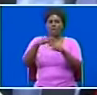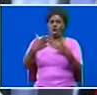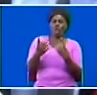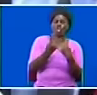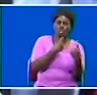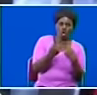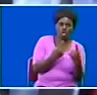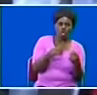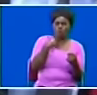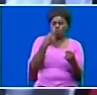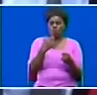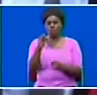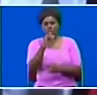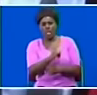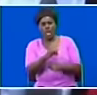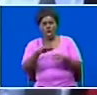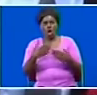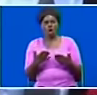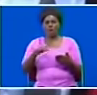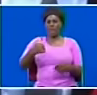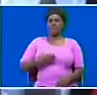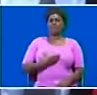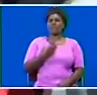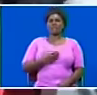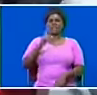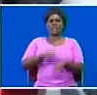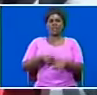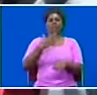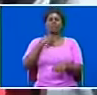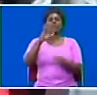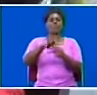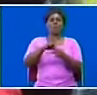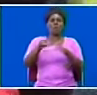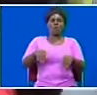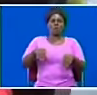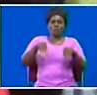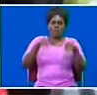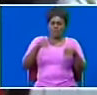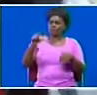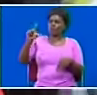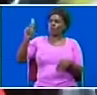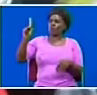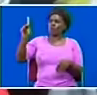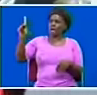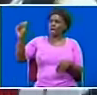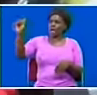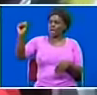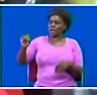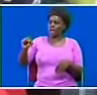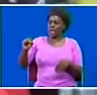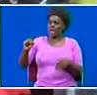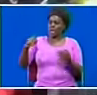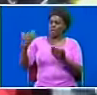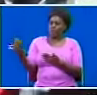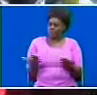kuzungumuza. Nani anakaa na wao na nani anakuja kama mtalii wakati anataka kura. Sisi tulikuwa tumeongojea tu Lusaka kuje tumkaribishe kama kwake, alafu aende kwa